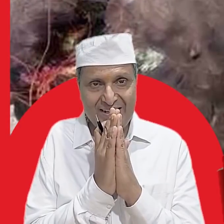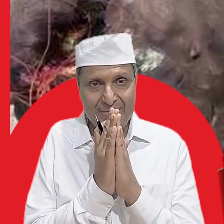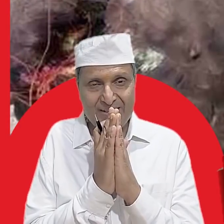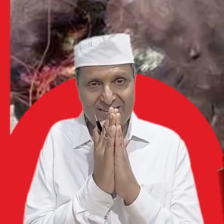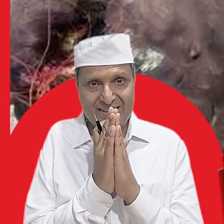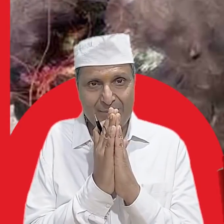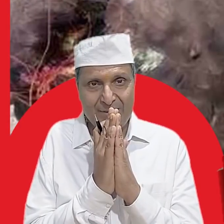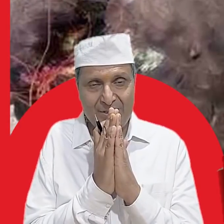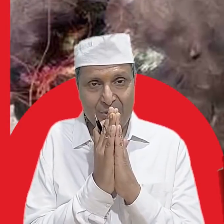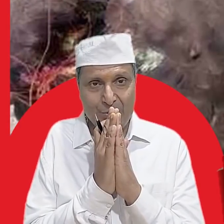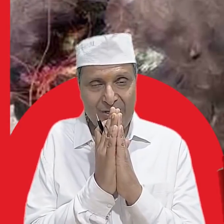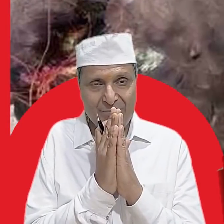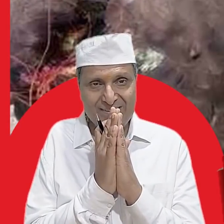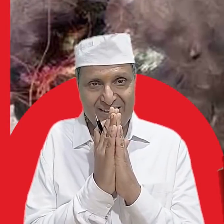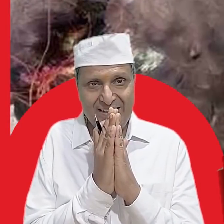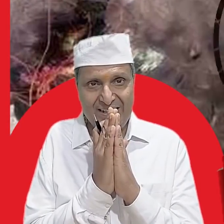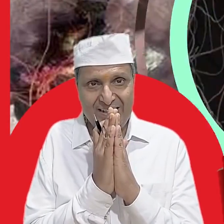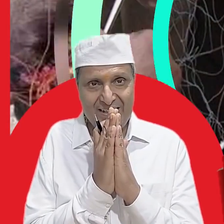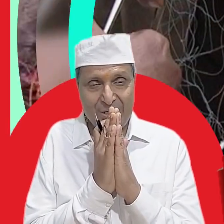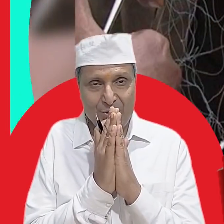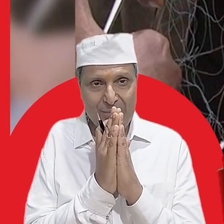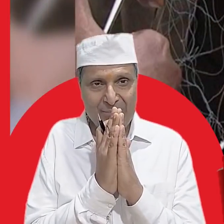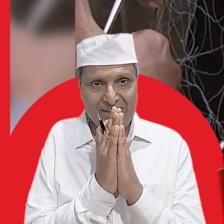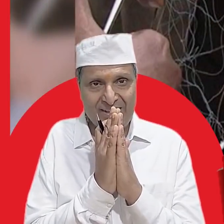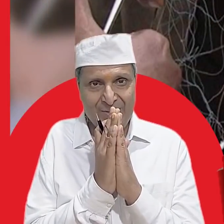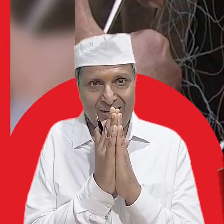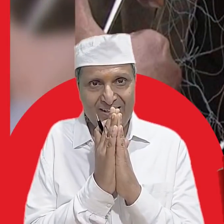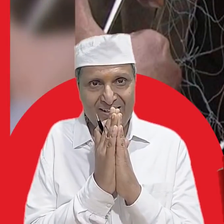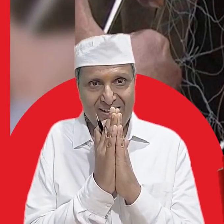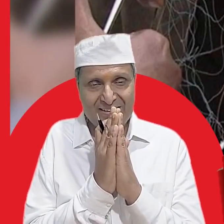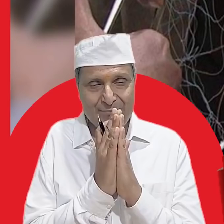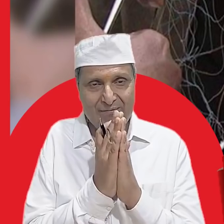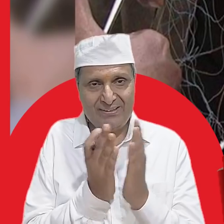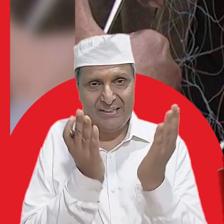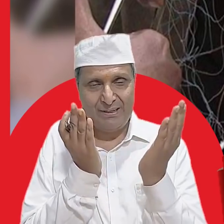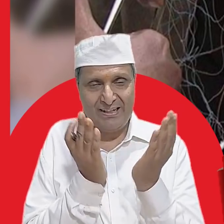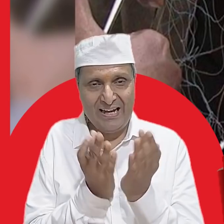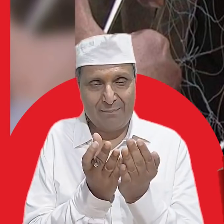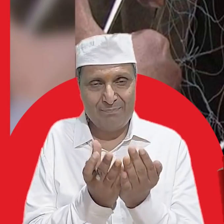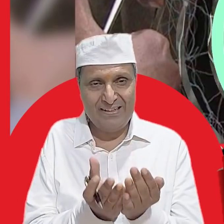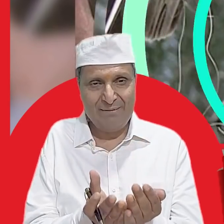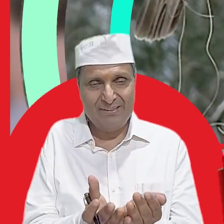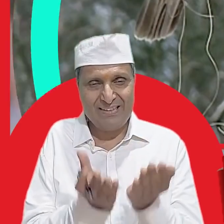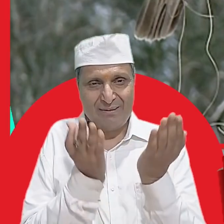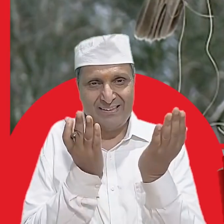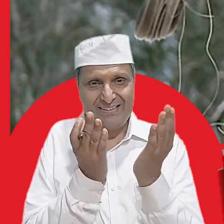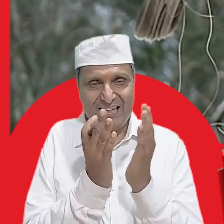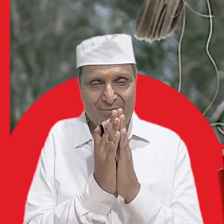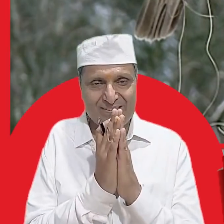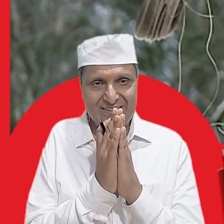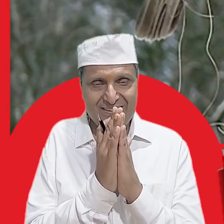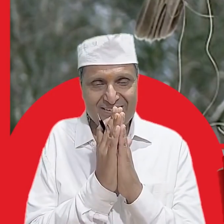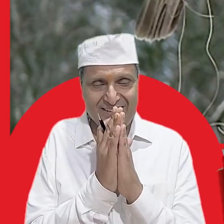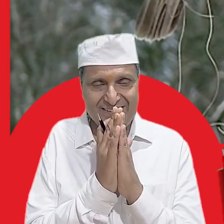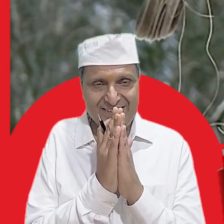अहिंसक रहेंगे मकर संक्रांति पर, कोई मांझा नहीं लेंगे, कोई पतंग नहीं उड़ाएंगे इस पावन तीर्थ पर। आप मिठाई मिष्ठान बांट दीजिएगा